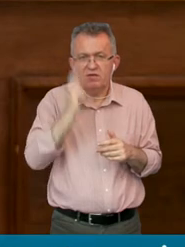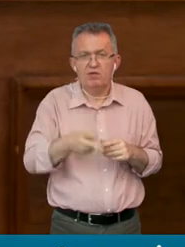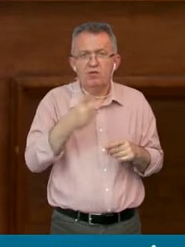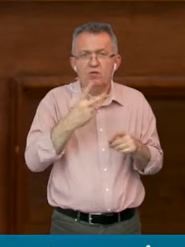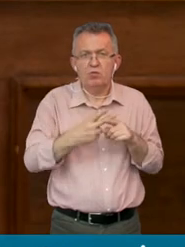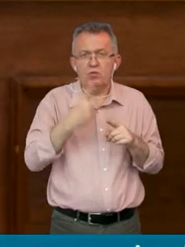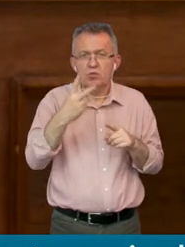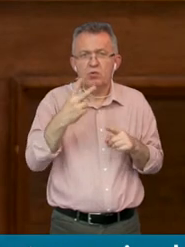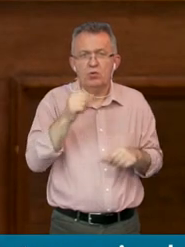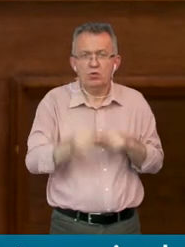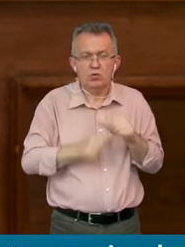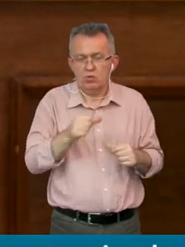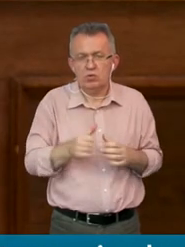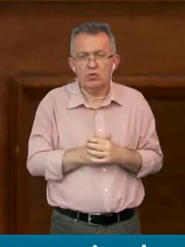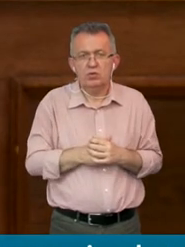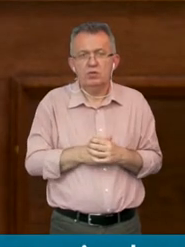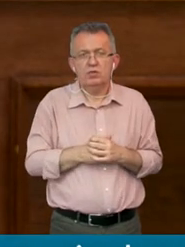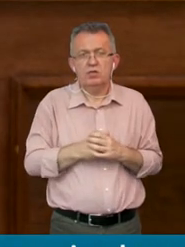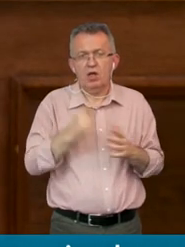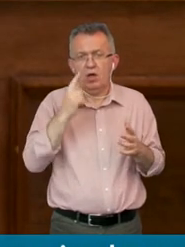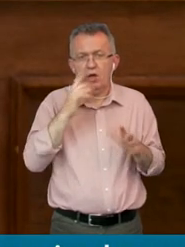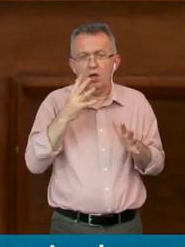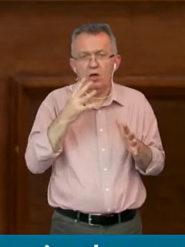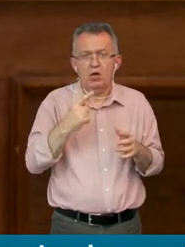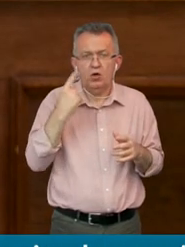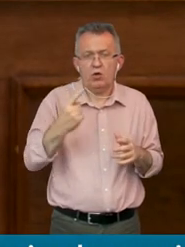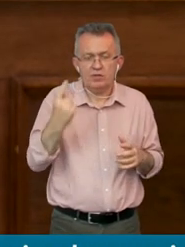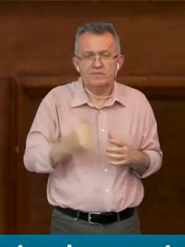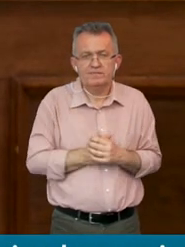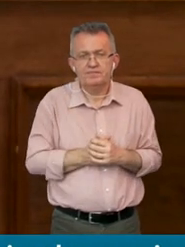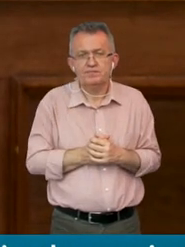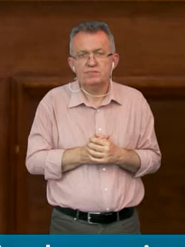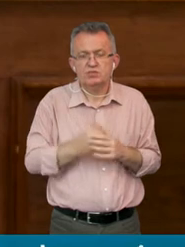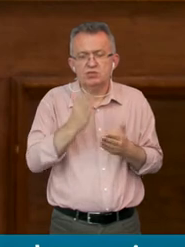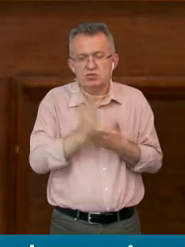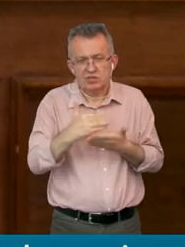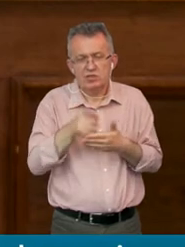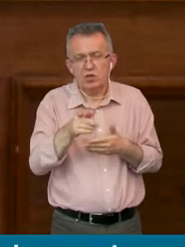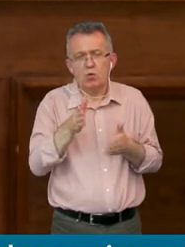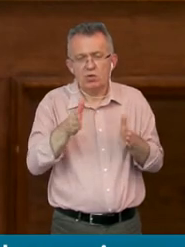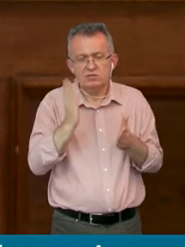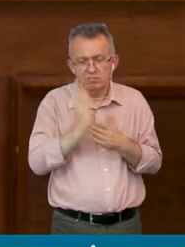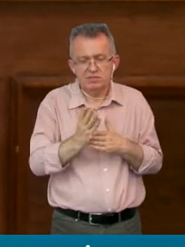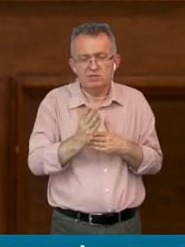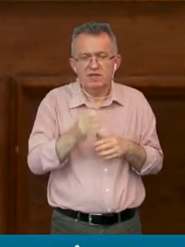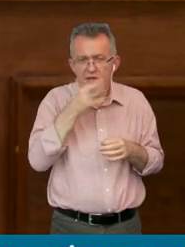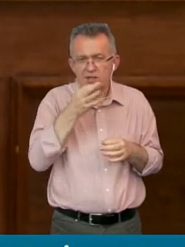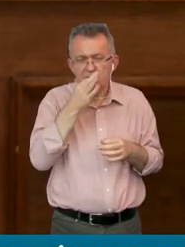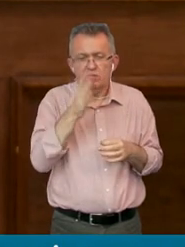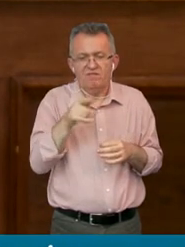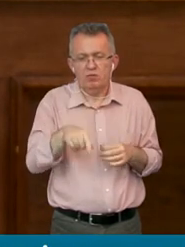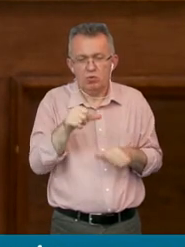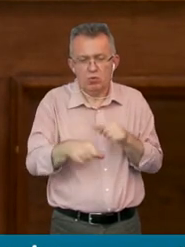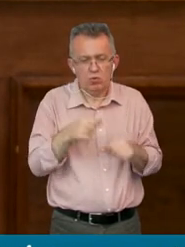2022 roku, a więc mniej więcej za rok. Natomiast część tych ulic już będzie uwalniana w tym roku,